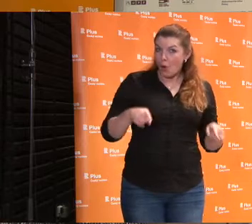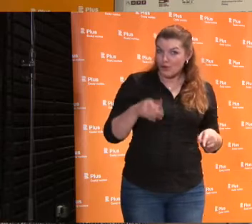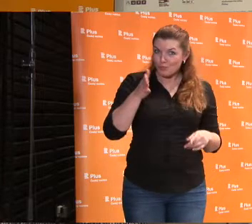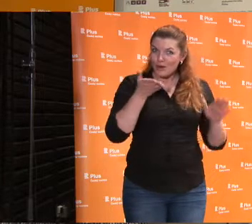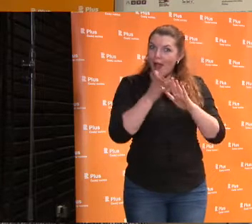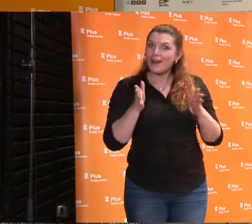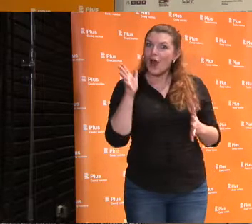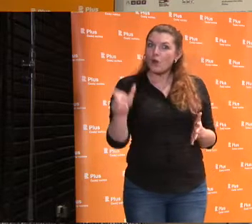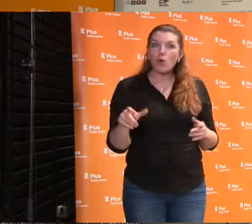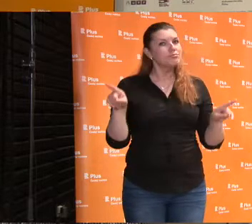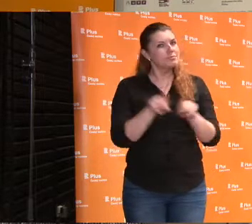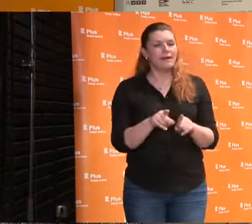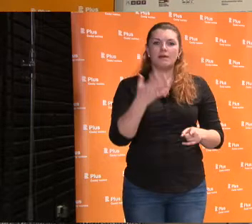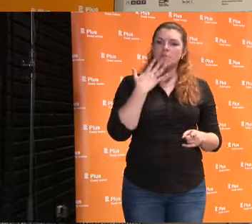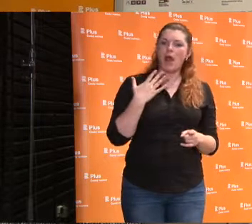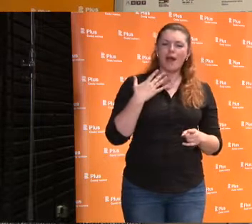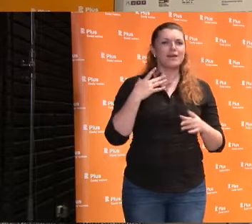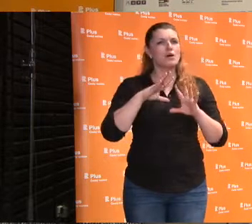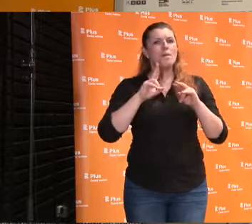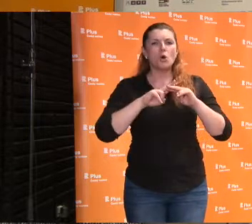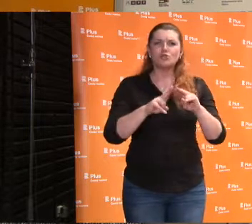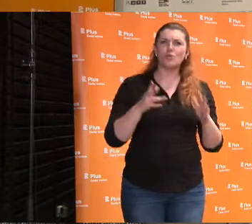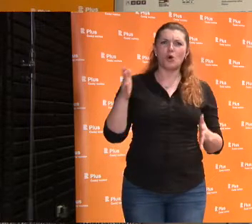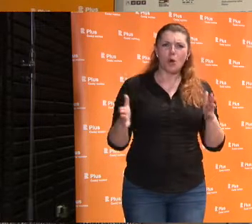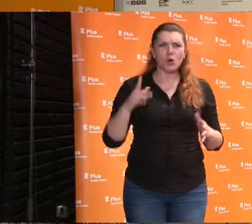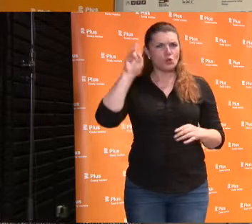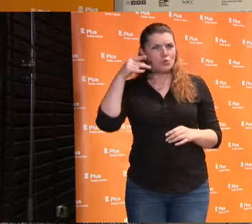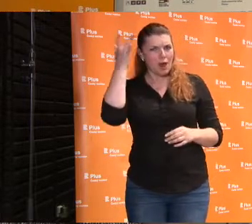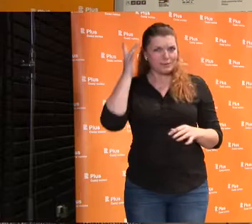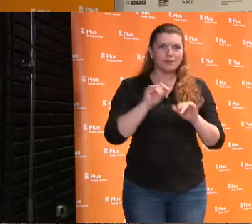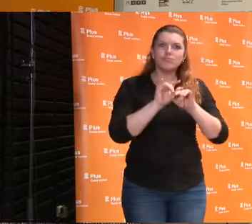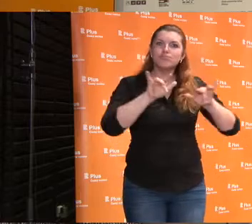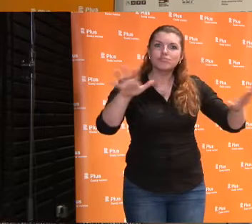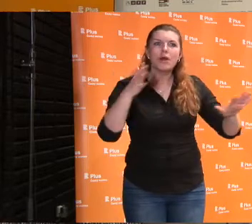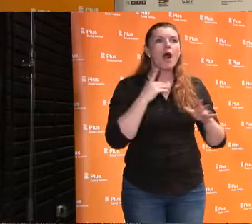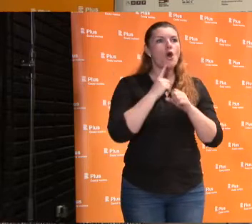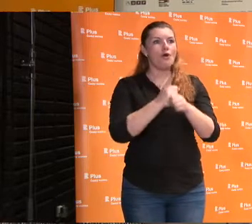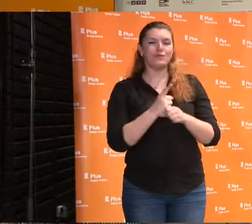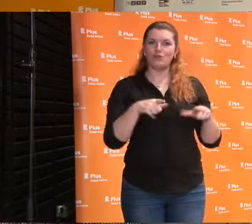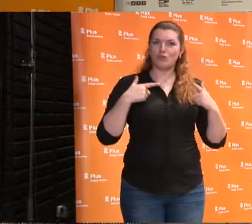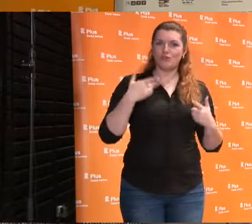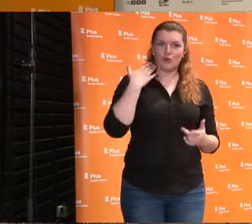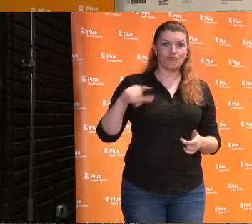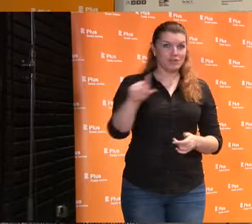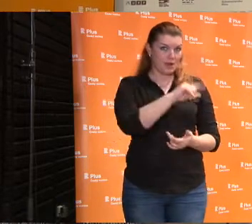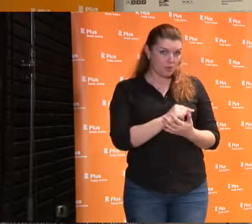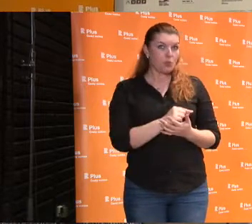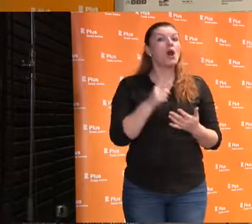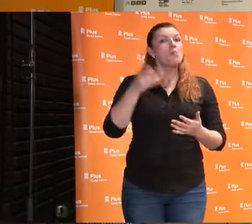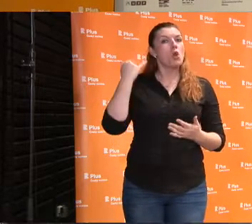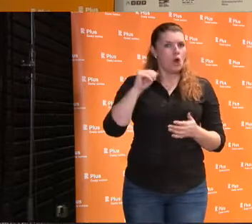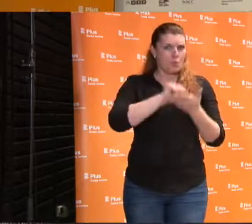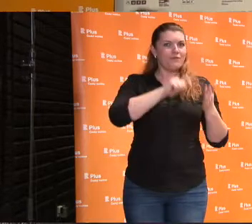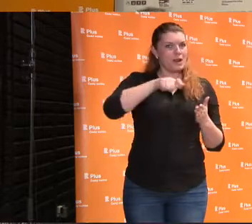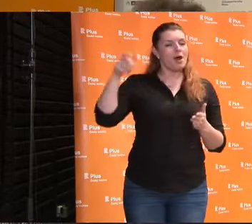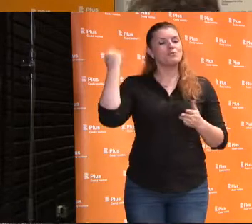už dnes ovlivňuje život a pracovní trh v Česku, zkoumali kolegové datoví novináři Českého rozhlasu, a jejich zjištění, která najdete